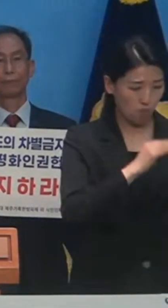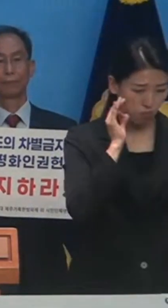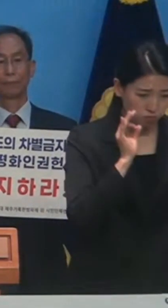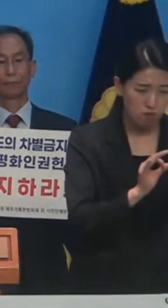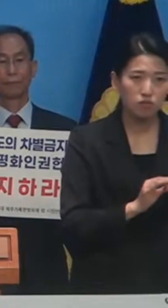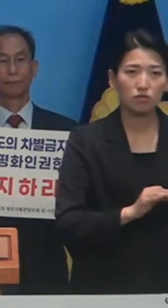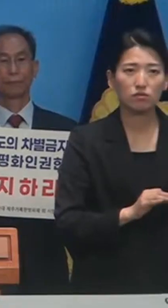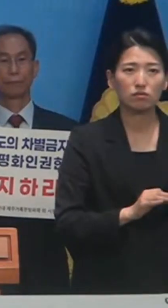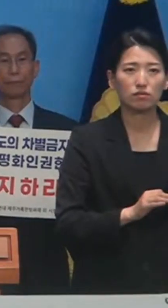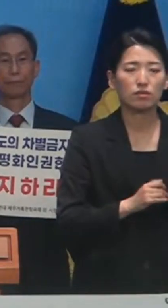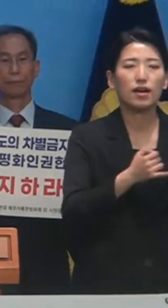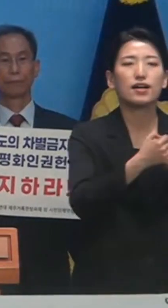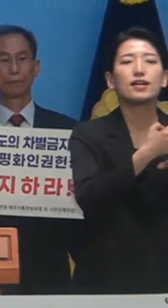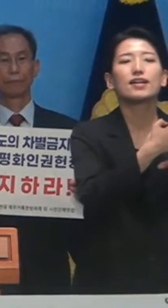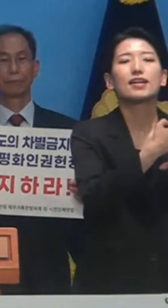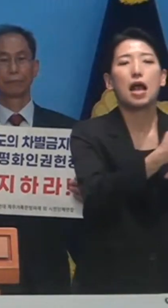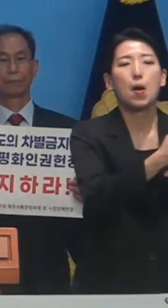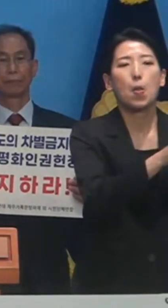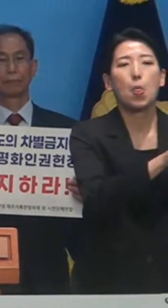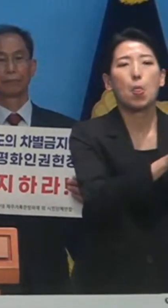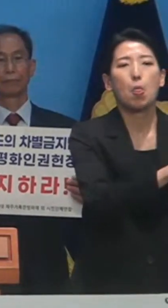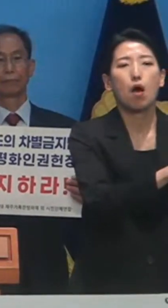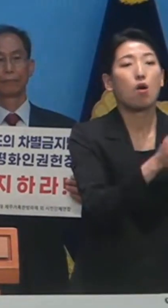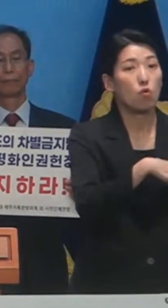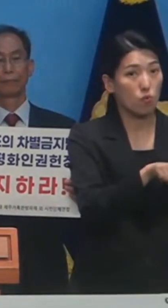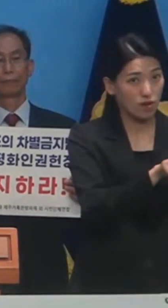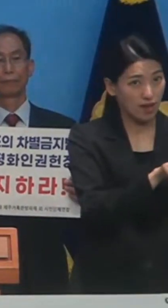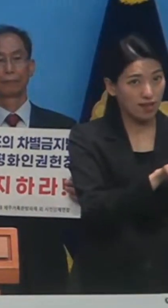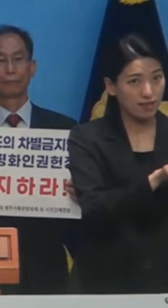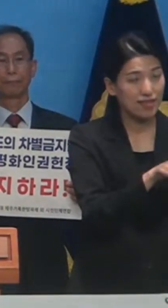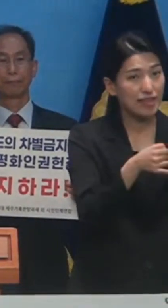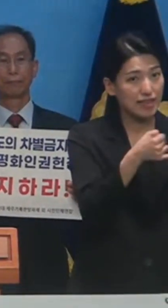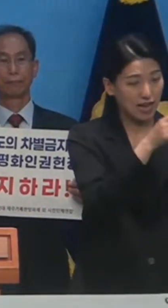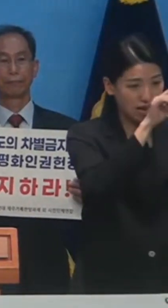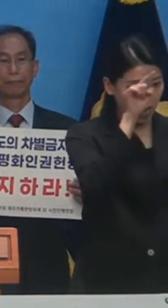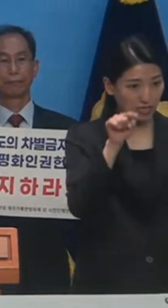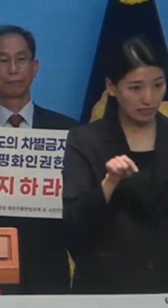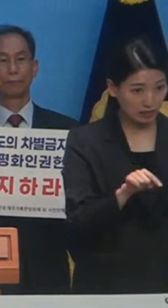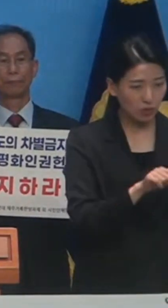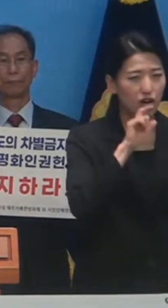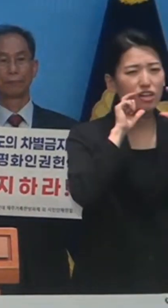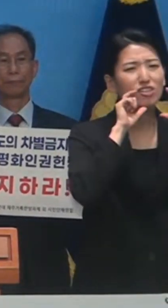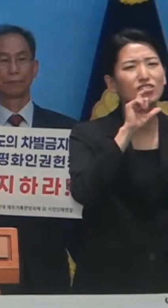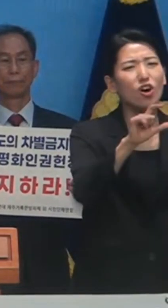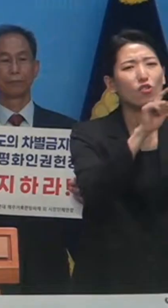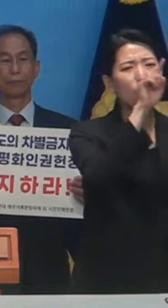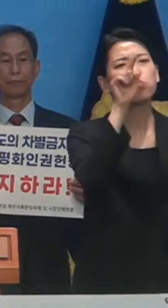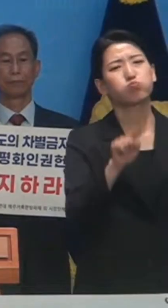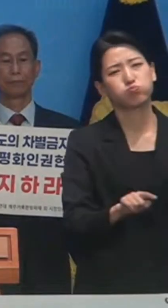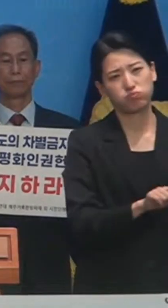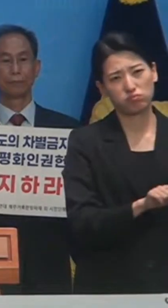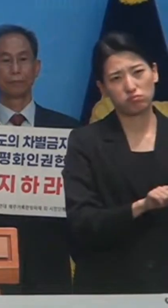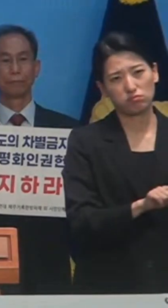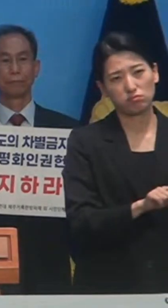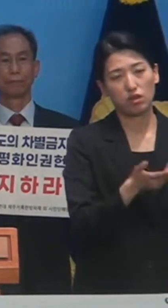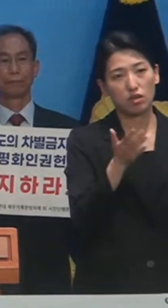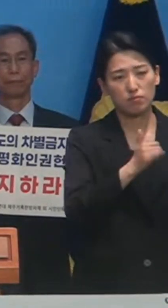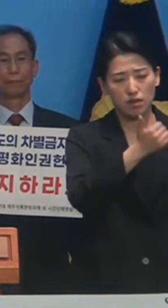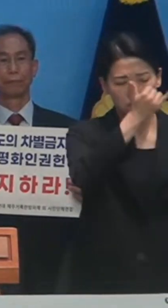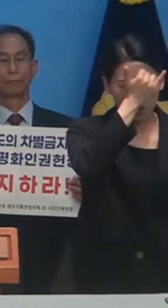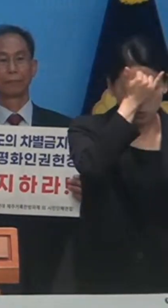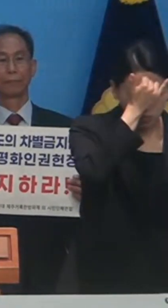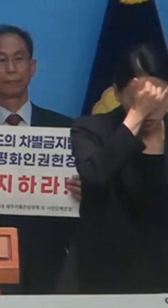대하여 약속을 이행하기 위하여 정한 규범입니다. 선언적 성격이지만 도덕적 구속력과